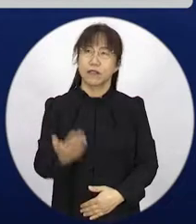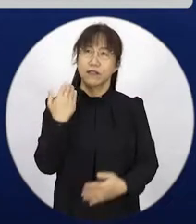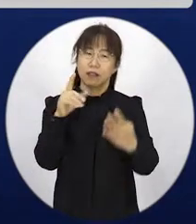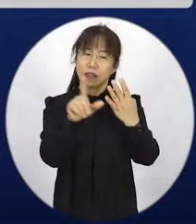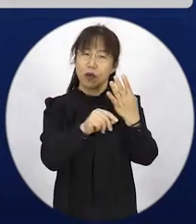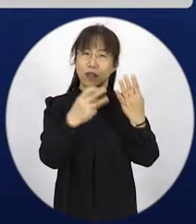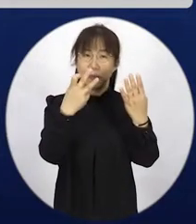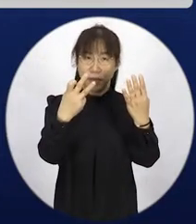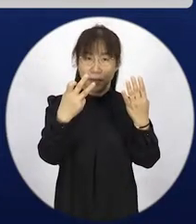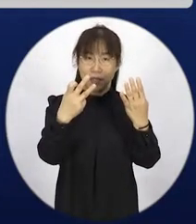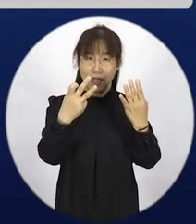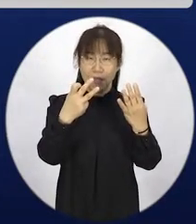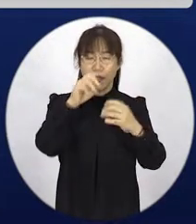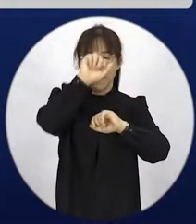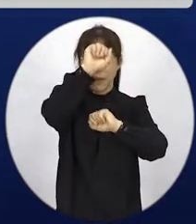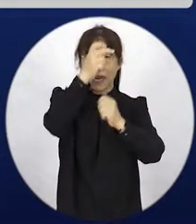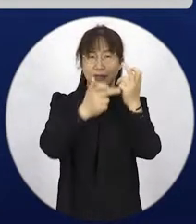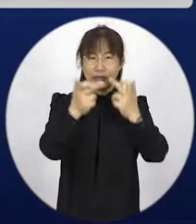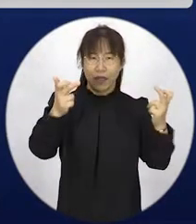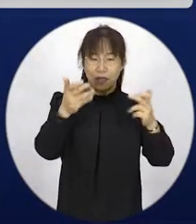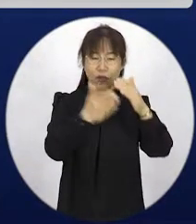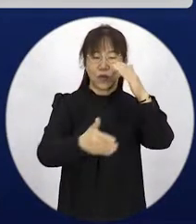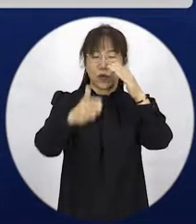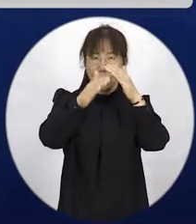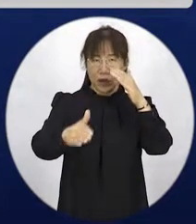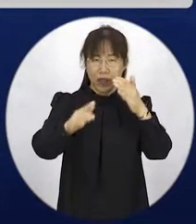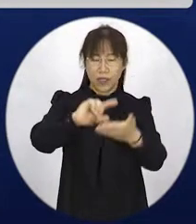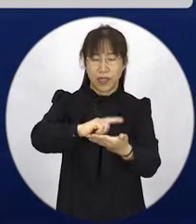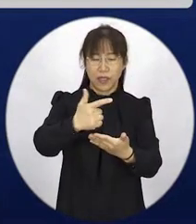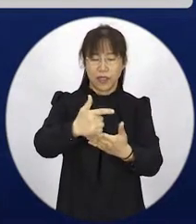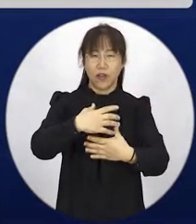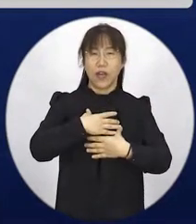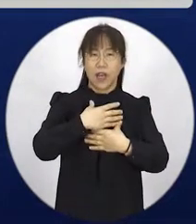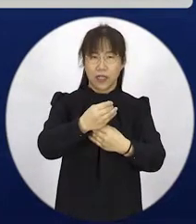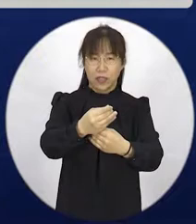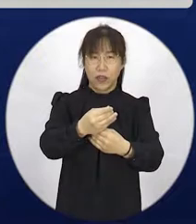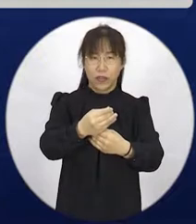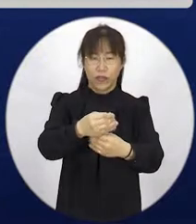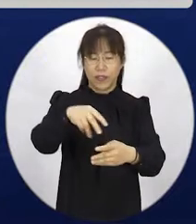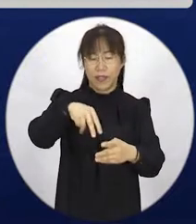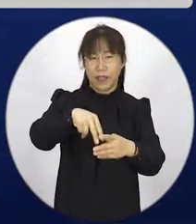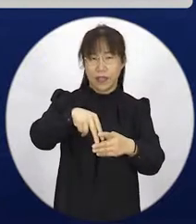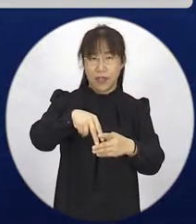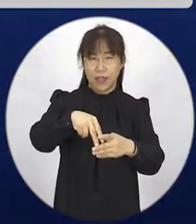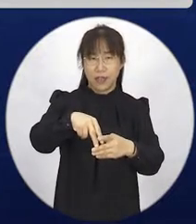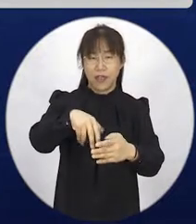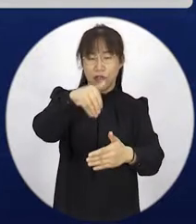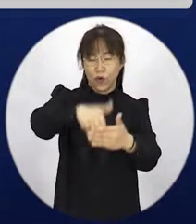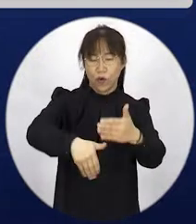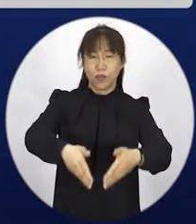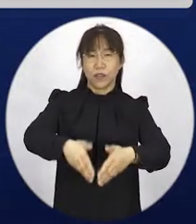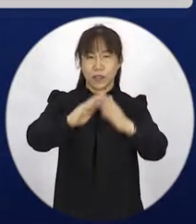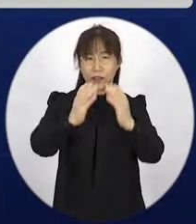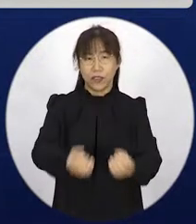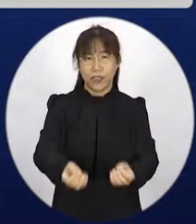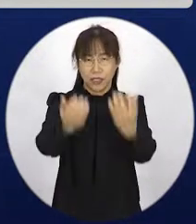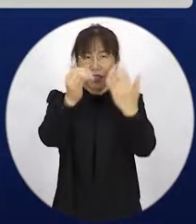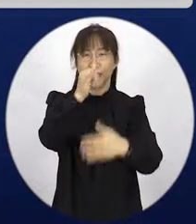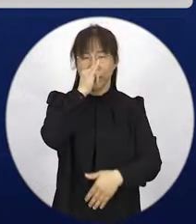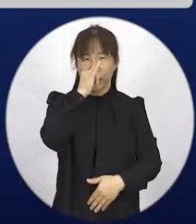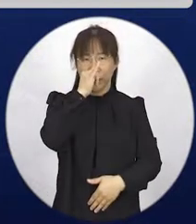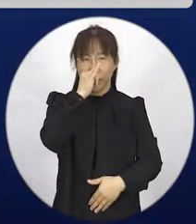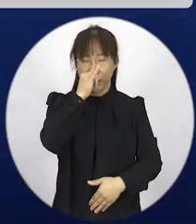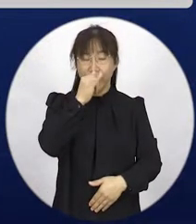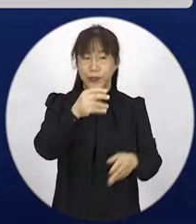지난 13일 발산 근린공원 에서 강서 안전 교육 센터 기공식 이 개최됐습니다 강사 안전 교육 센터는